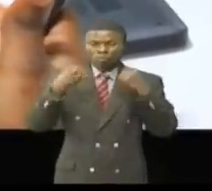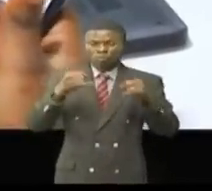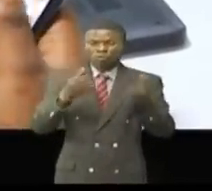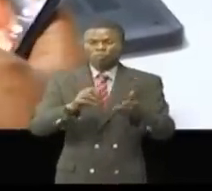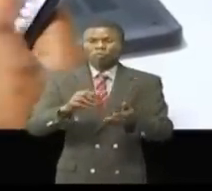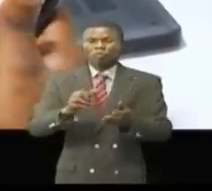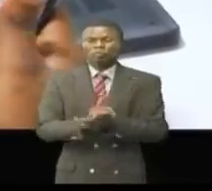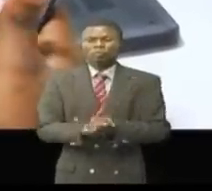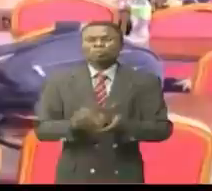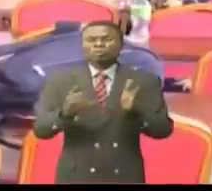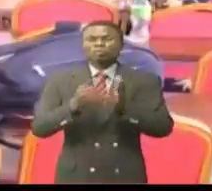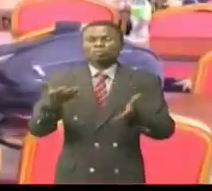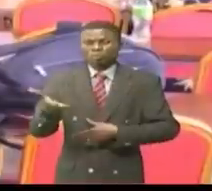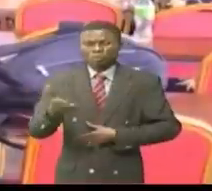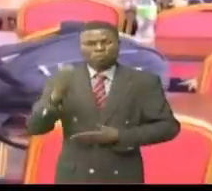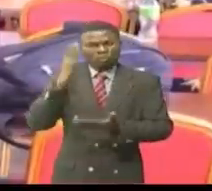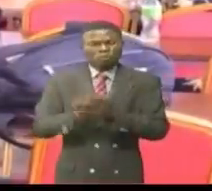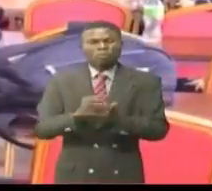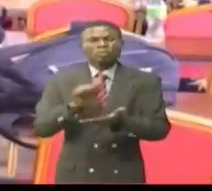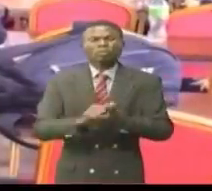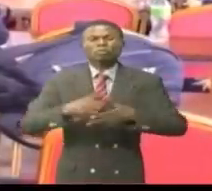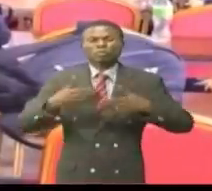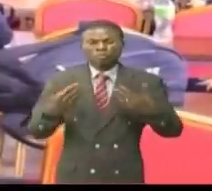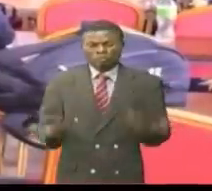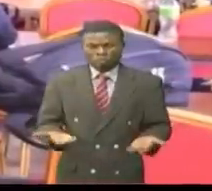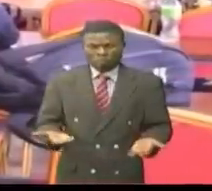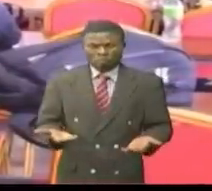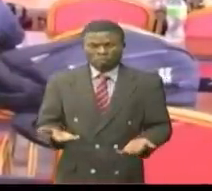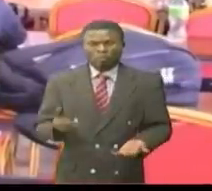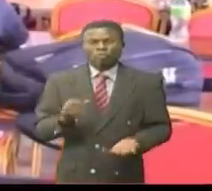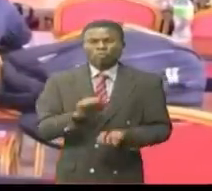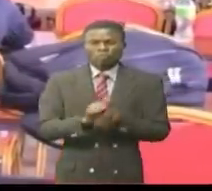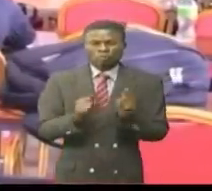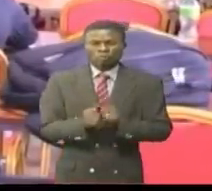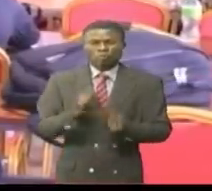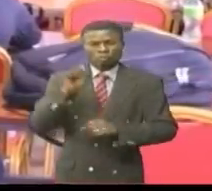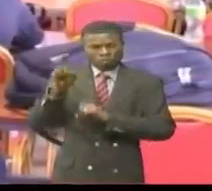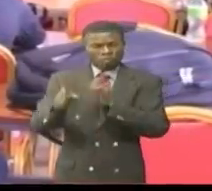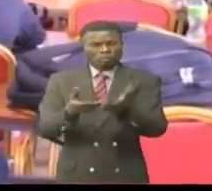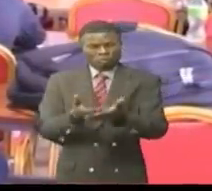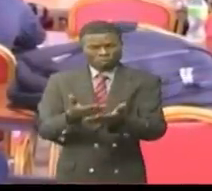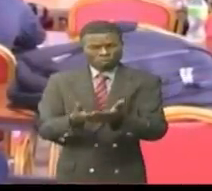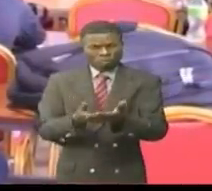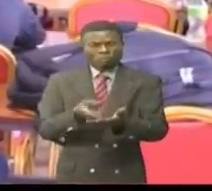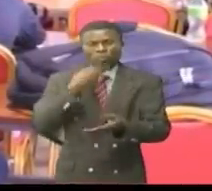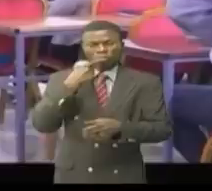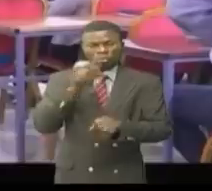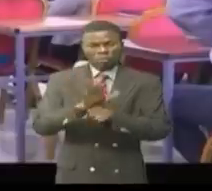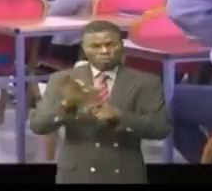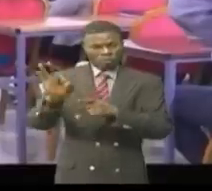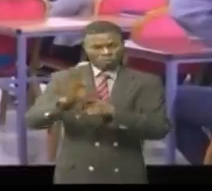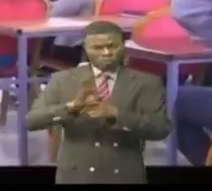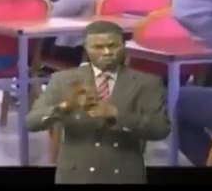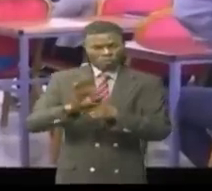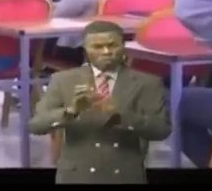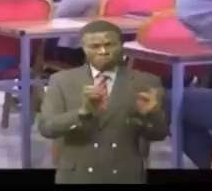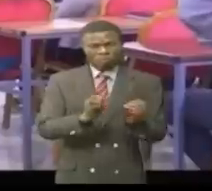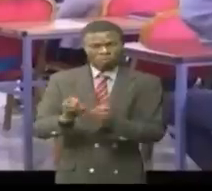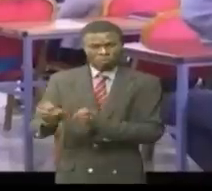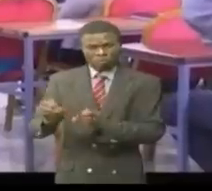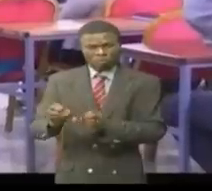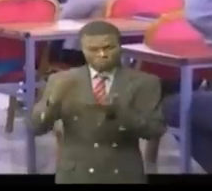foi sensible. Comment lutter contre ces cybercriminalités? Cette question a été au centre de la formation organisée